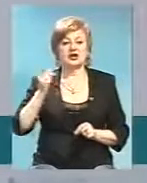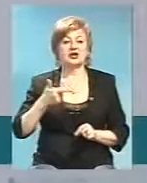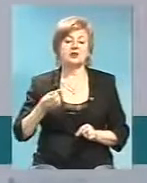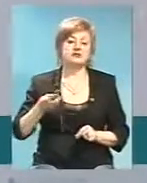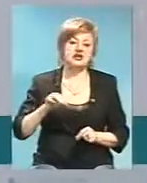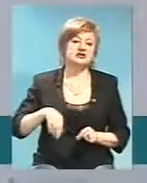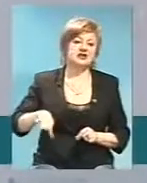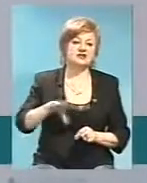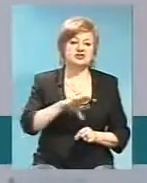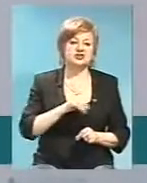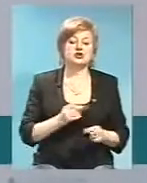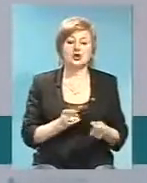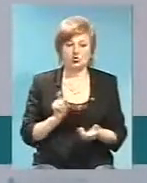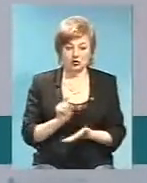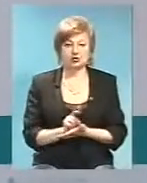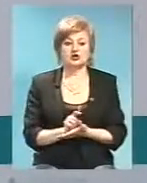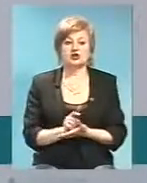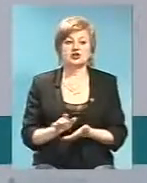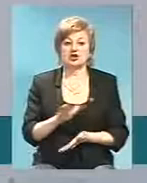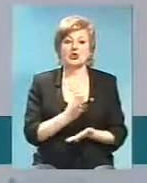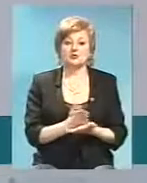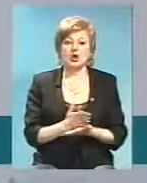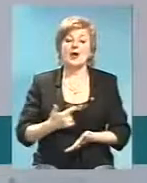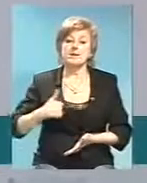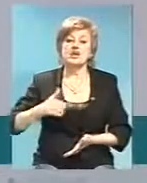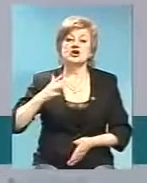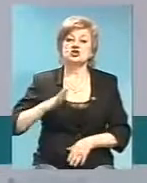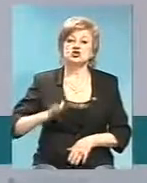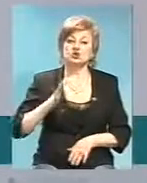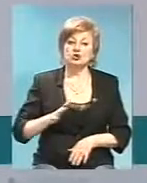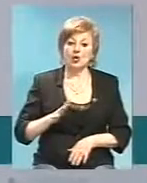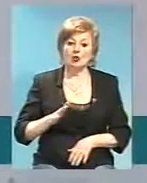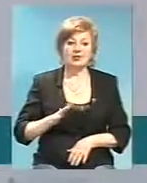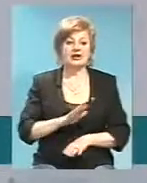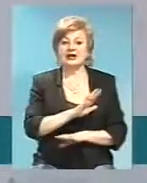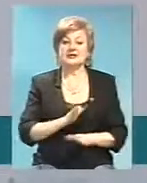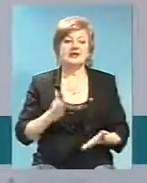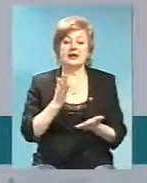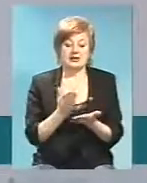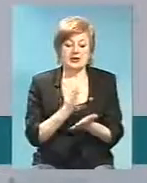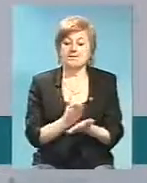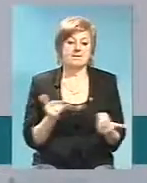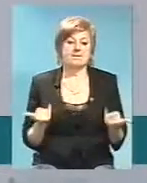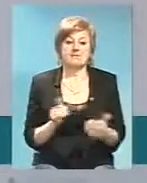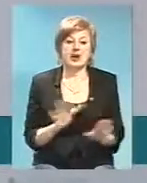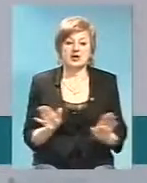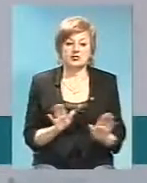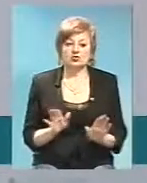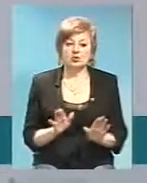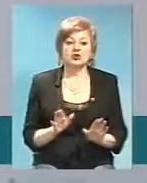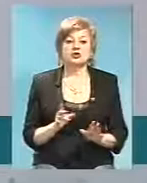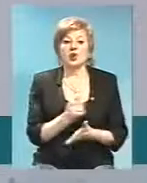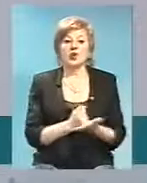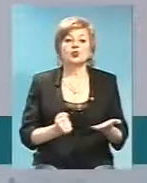всі мають територію обслуговування. Ми очікуємо і не маємо на сьогодні